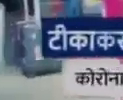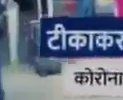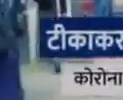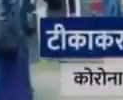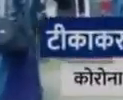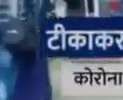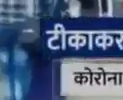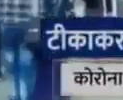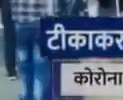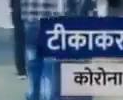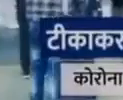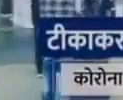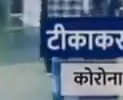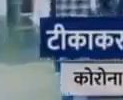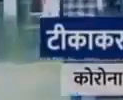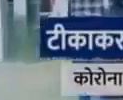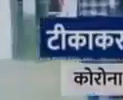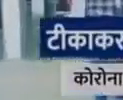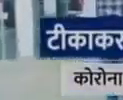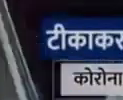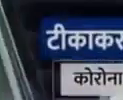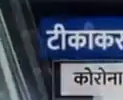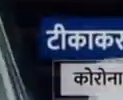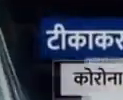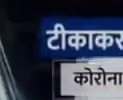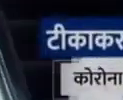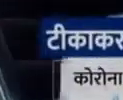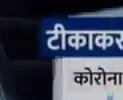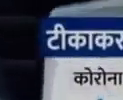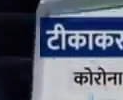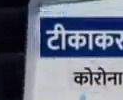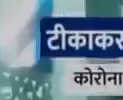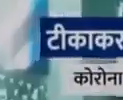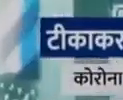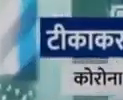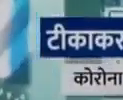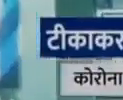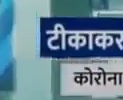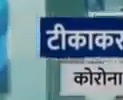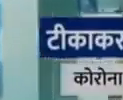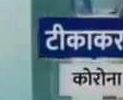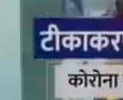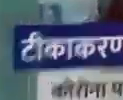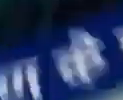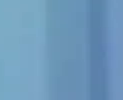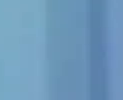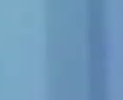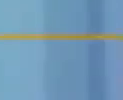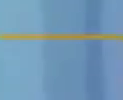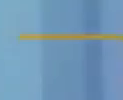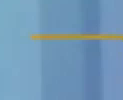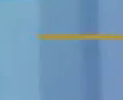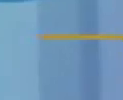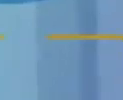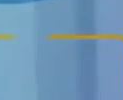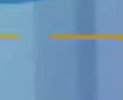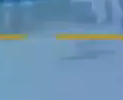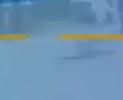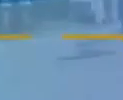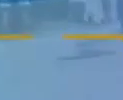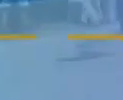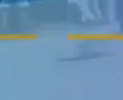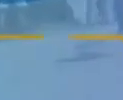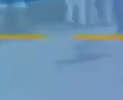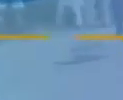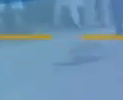लेकिन जब इतना किया है सब्र, तो थोड़े और समय रखें कोरोना पर कड़ी नजर। ना छोड़ें